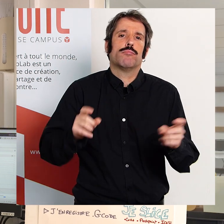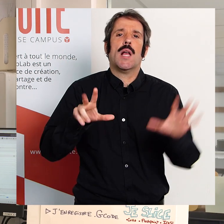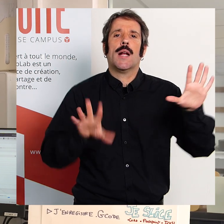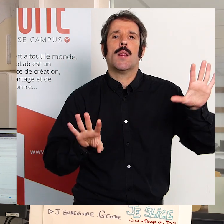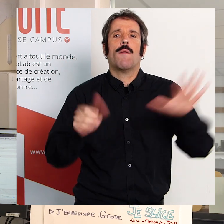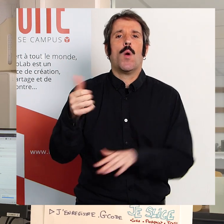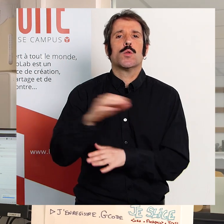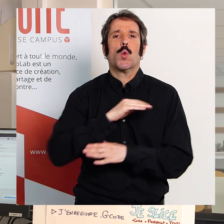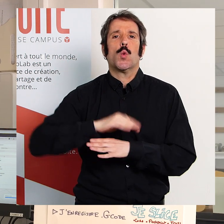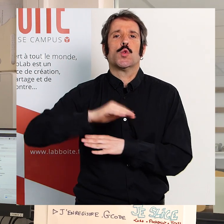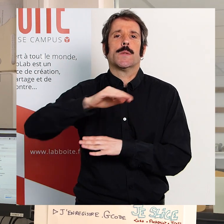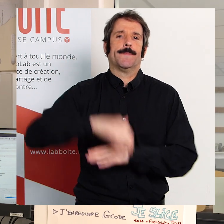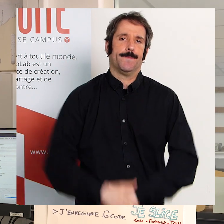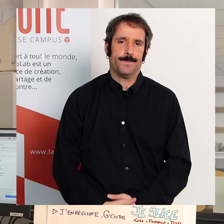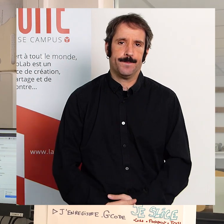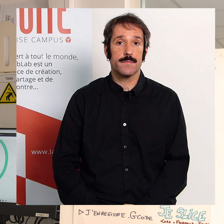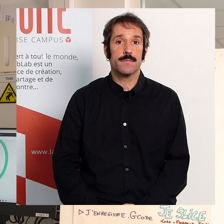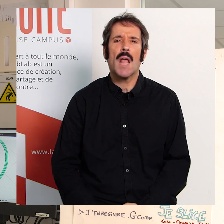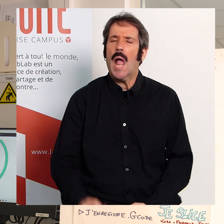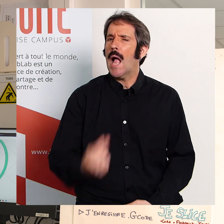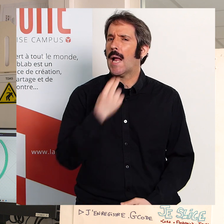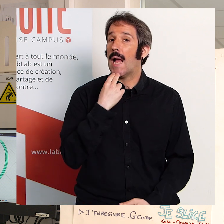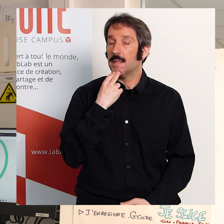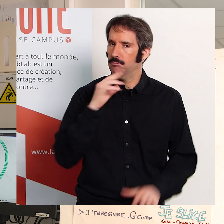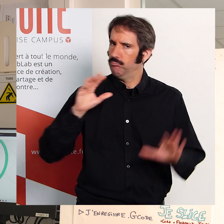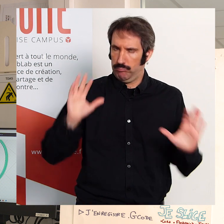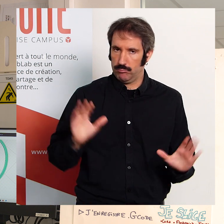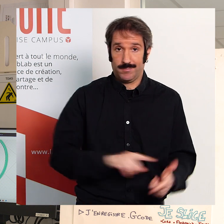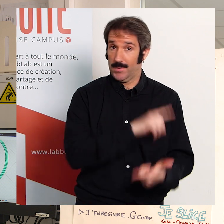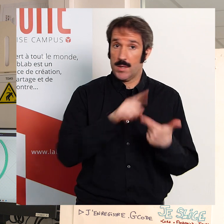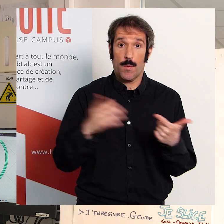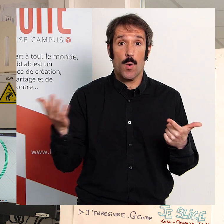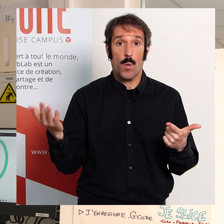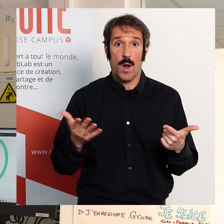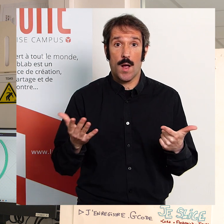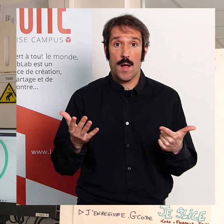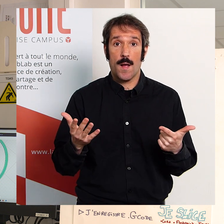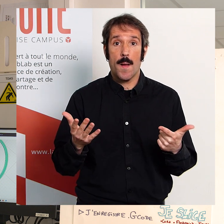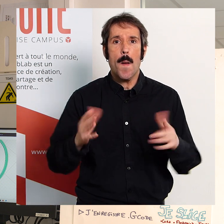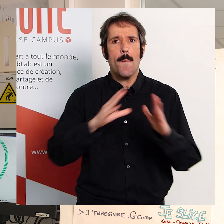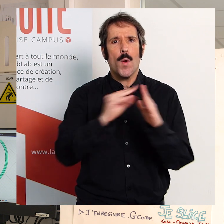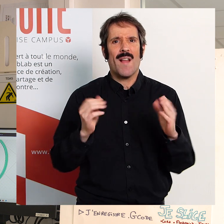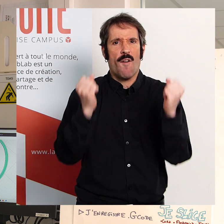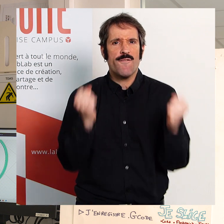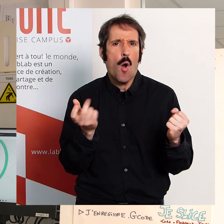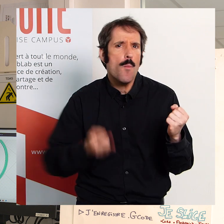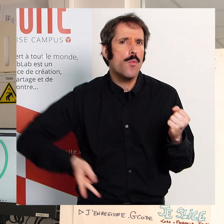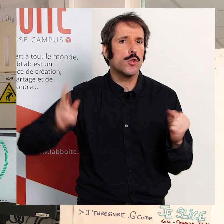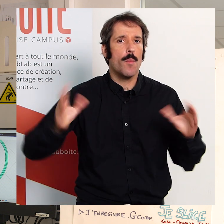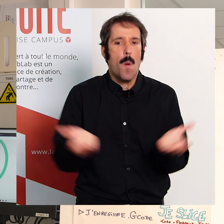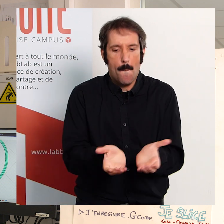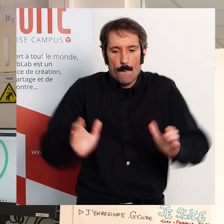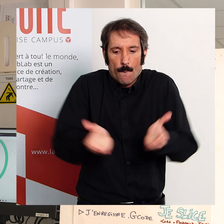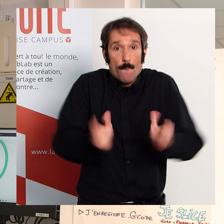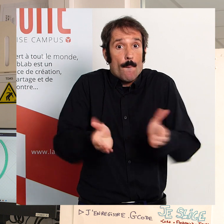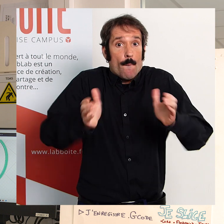plus que 91 couches. Alors en plus de la qualité, on va aussi pouvoir renforcer notre modèle en